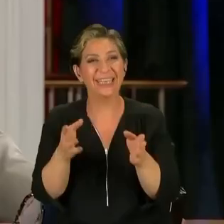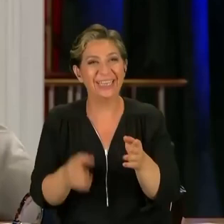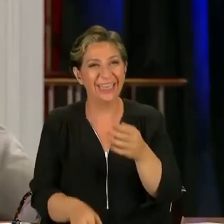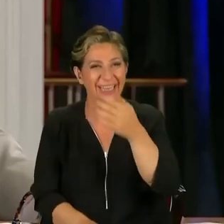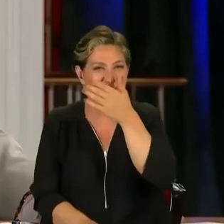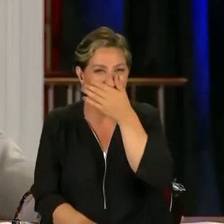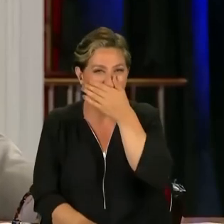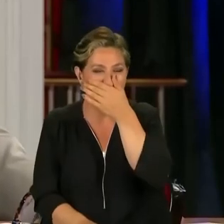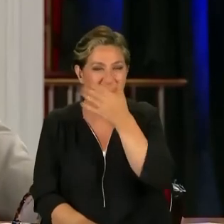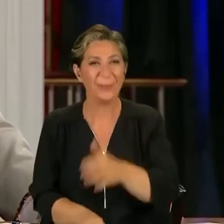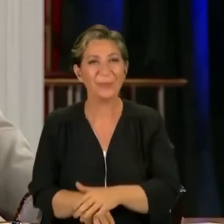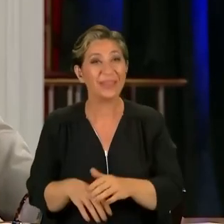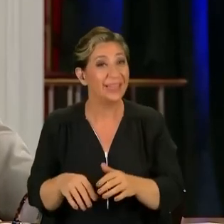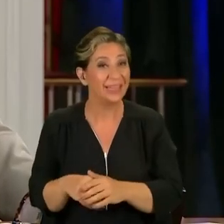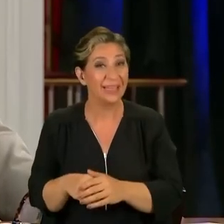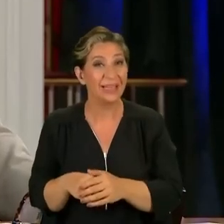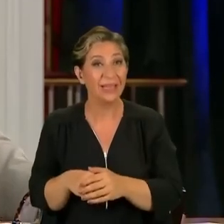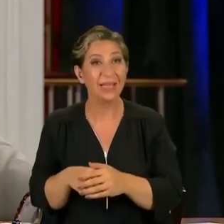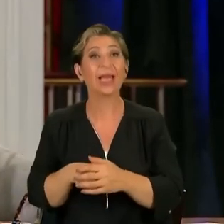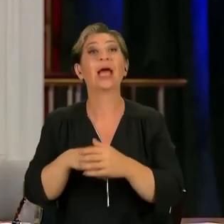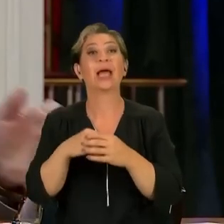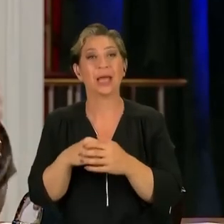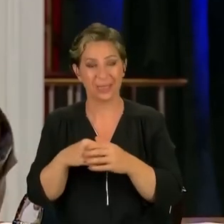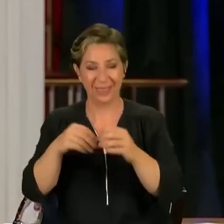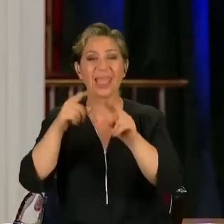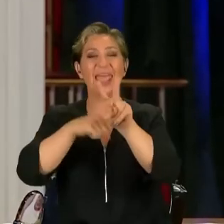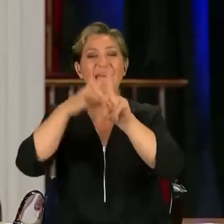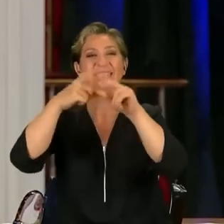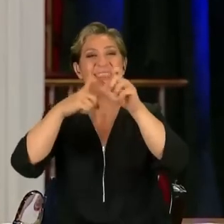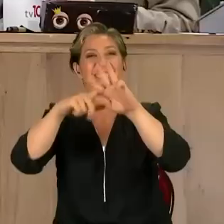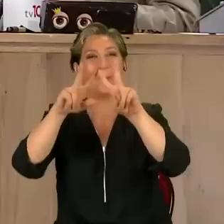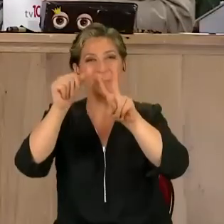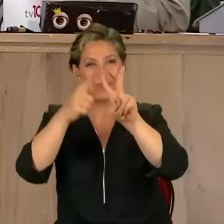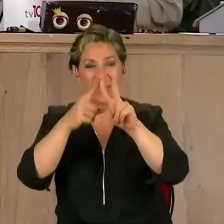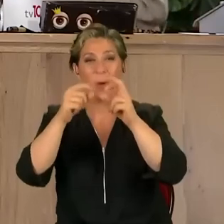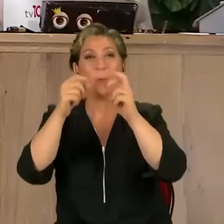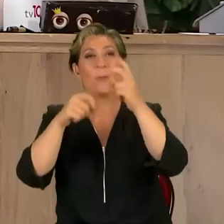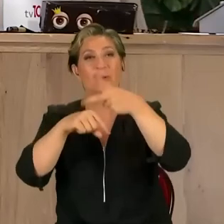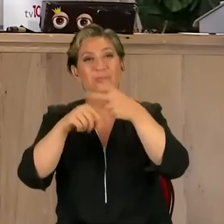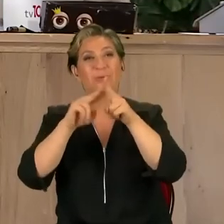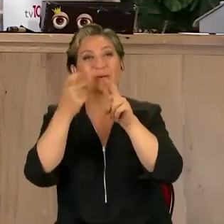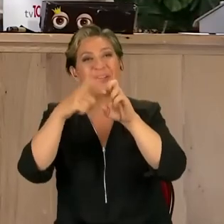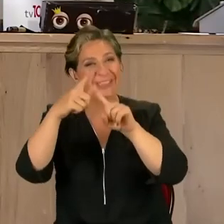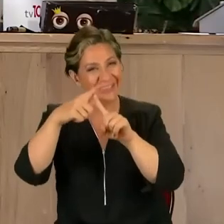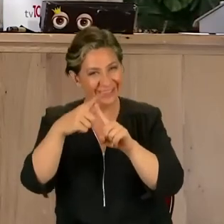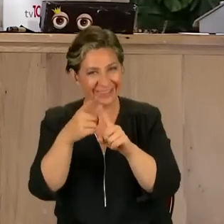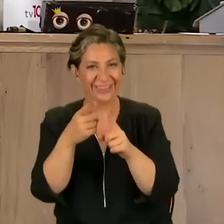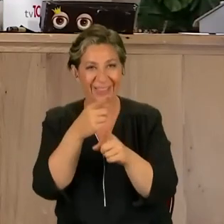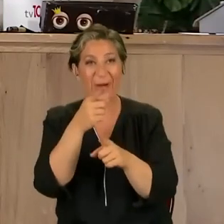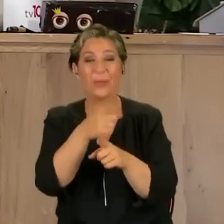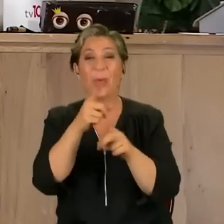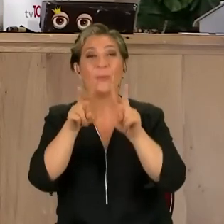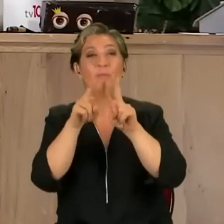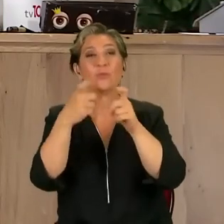soyadı bulun. O da ona... Ne? Ha Yasemin Bozkurt. Yasemin Bozkurt ya. Allah ucuz kurtardık evet.